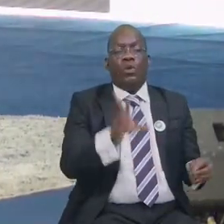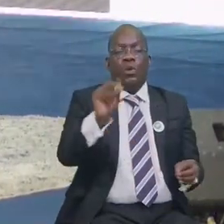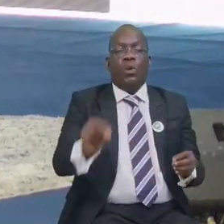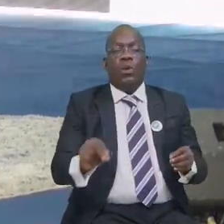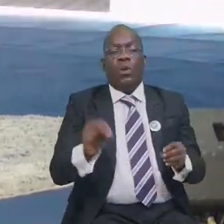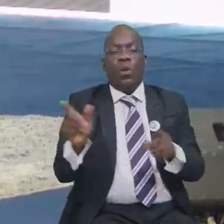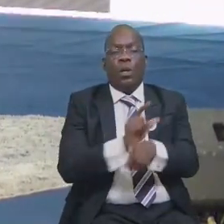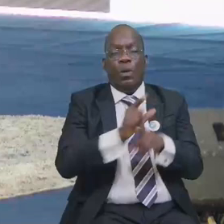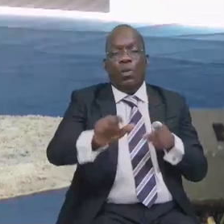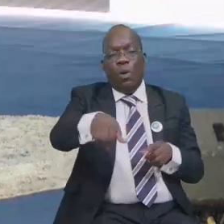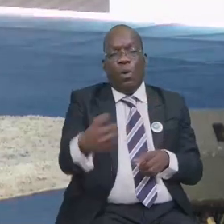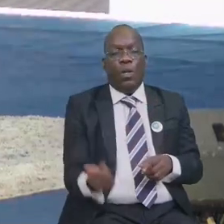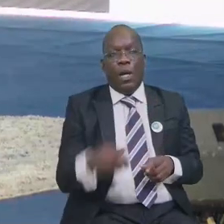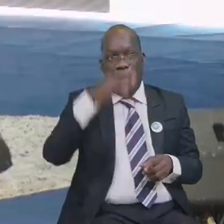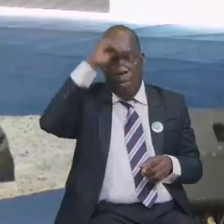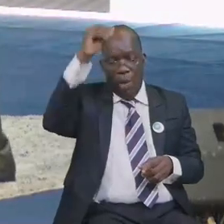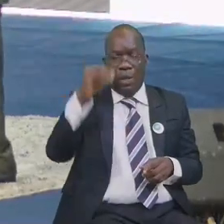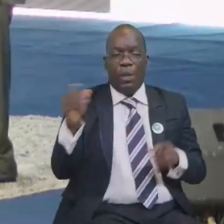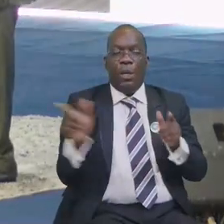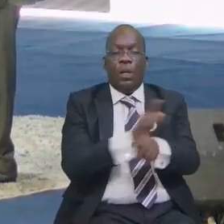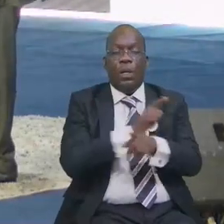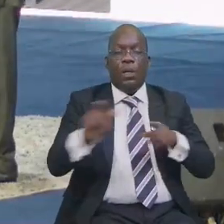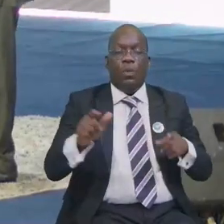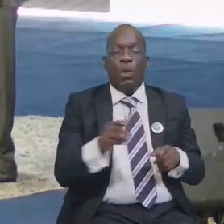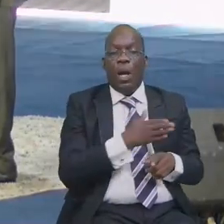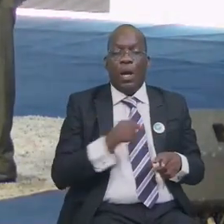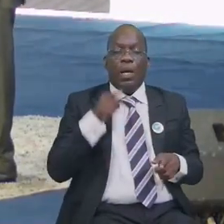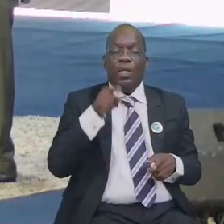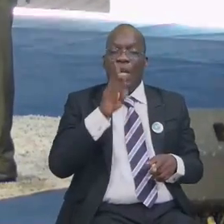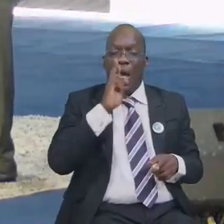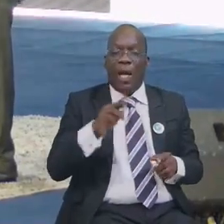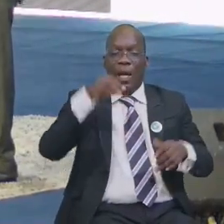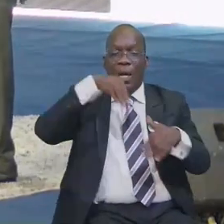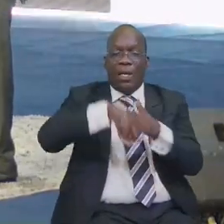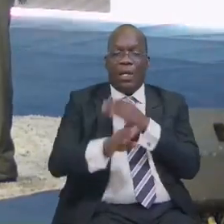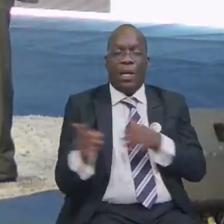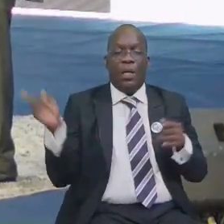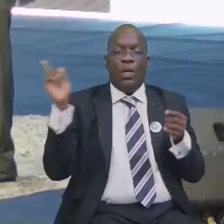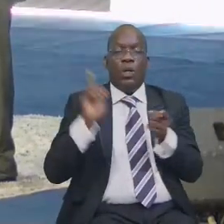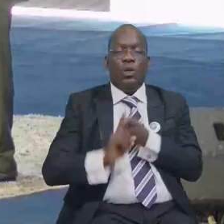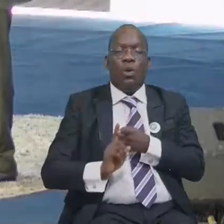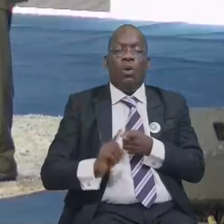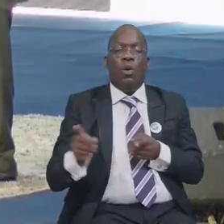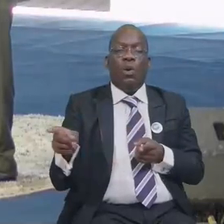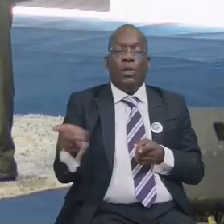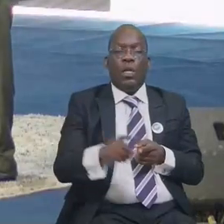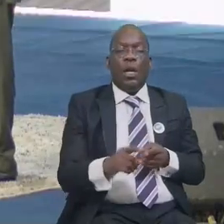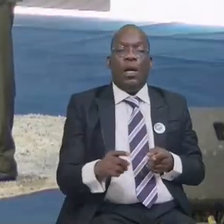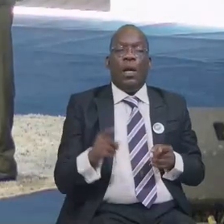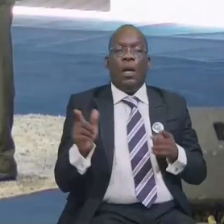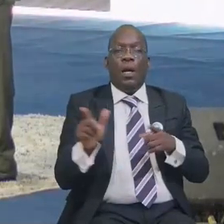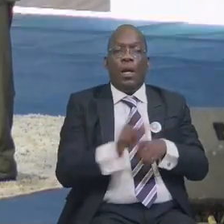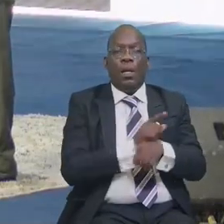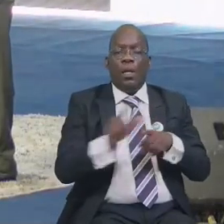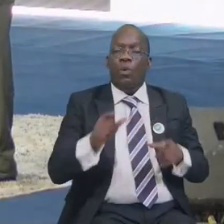D'autres ont travaillé et vous êtes entrés dans leur travail. Ça veut dire